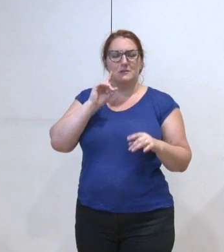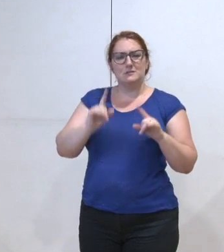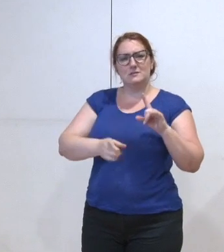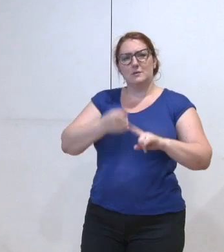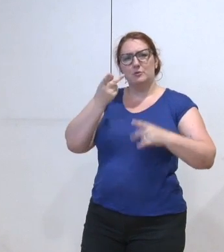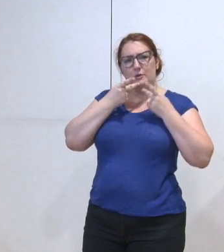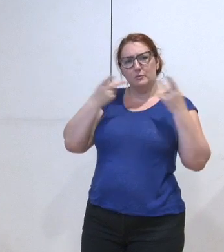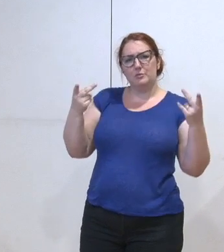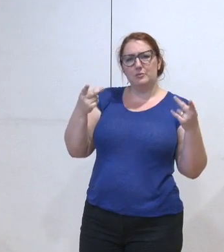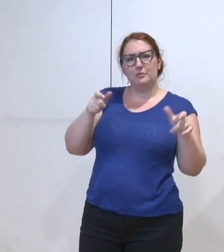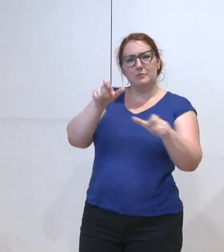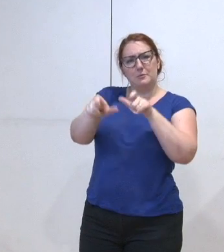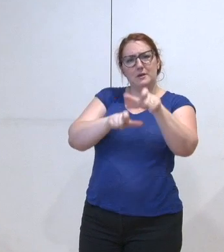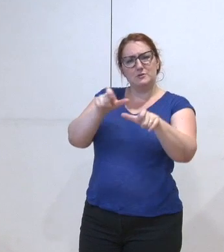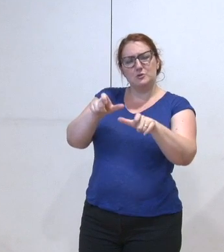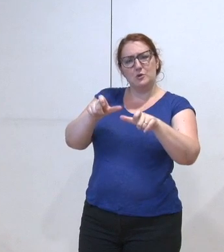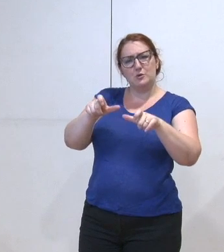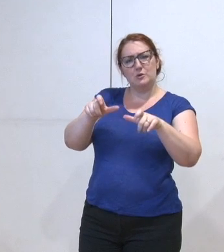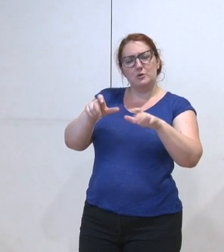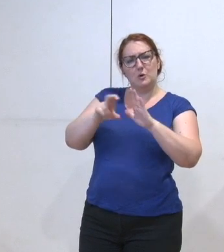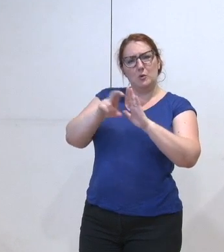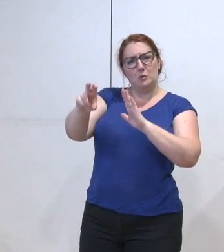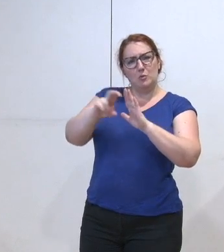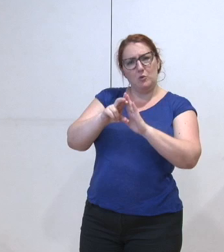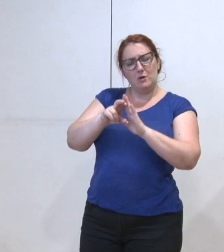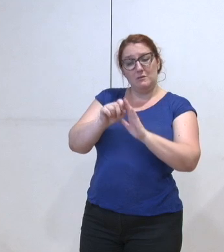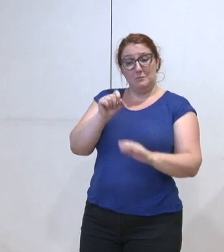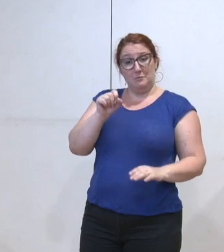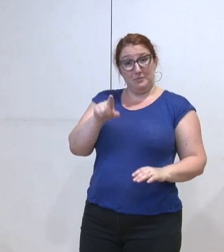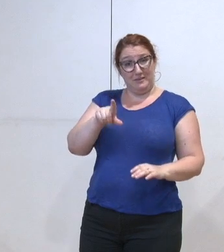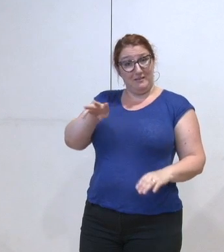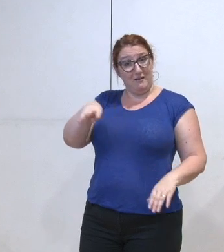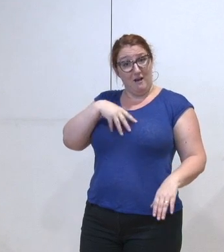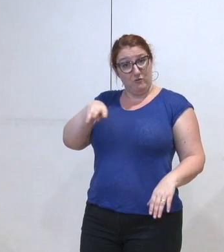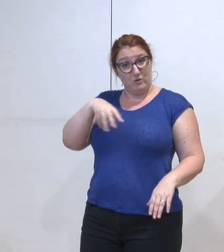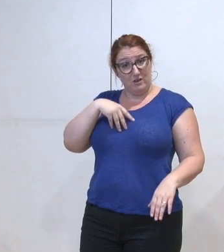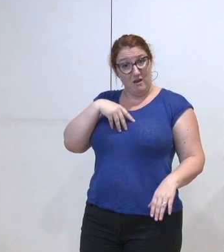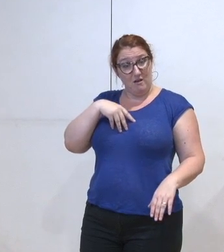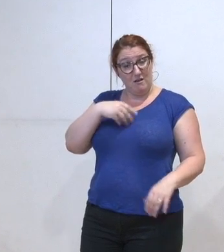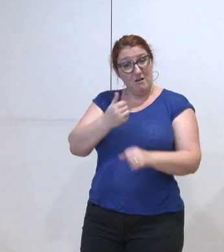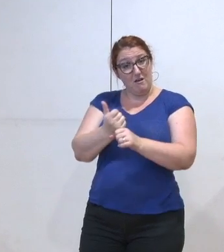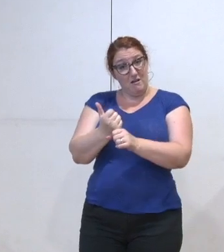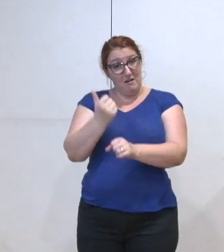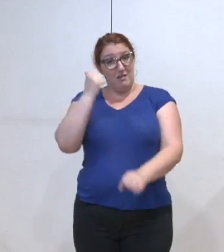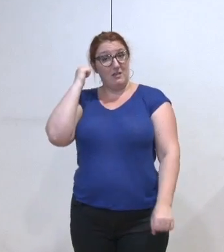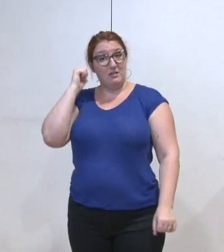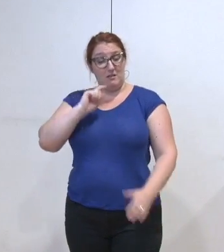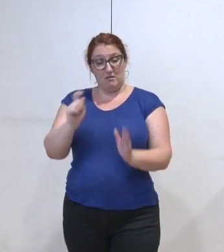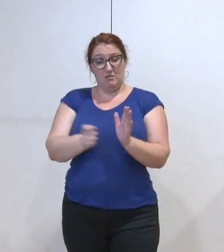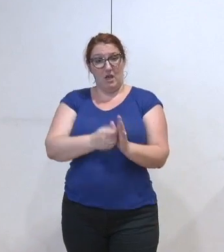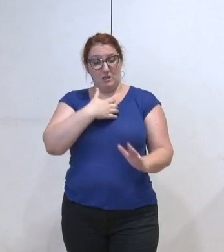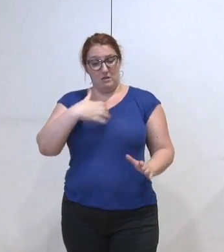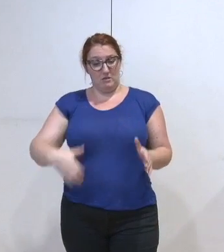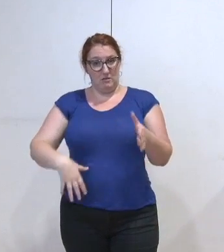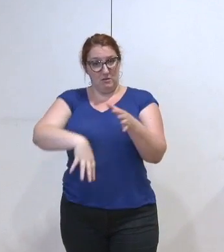grenoblois que cet avocat était l'un de vos colistiers l'an dernier aux élections